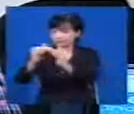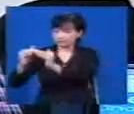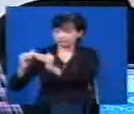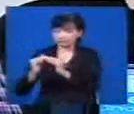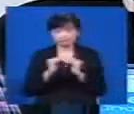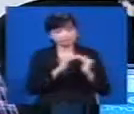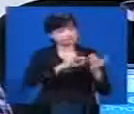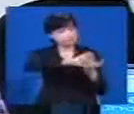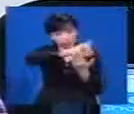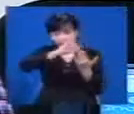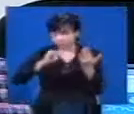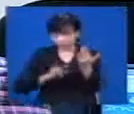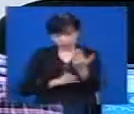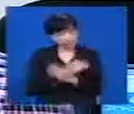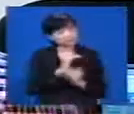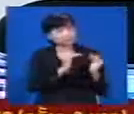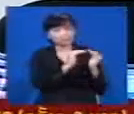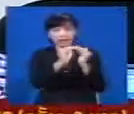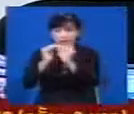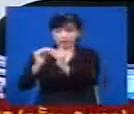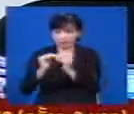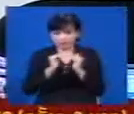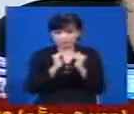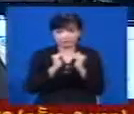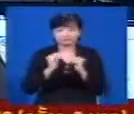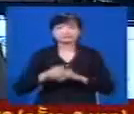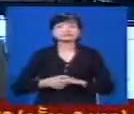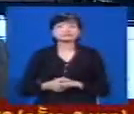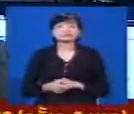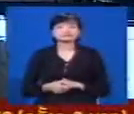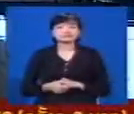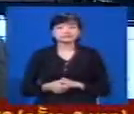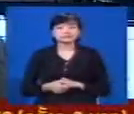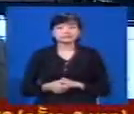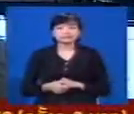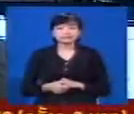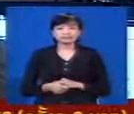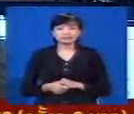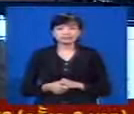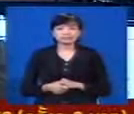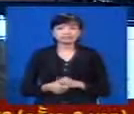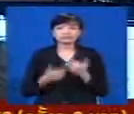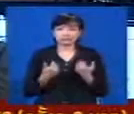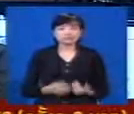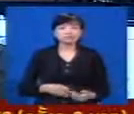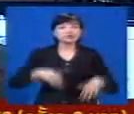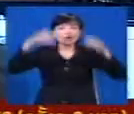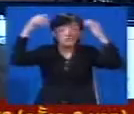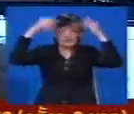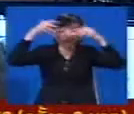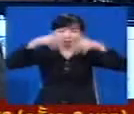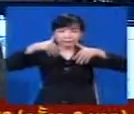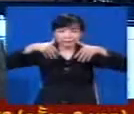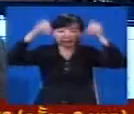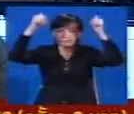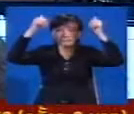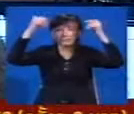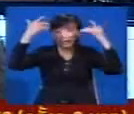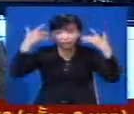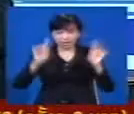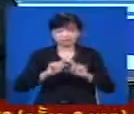รมทุกจังหวัด ครับครับทีนี้ถึงแม้ว่าดูเหมือนว่าน้ำฝนอาจจะลดลงไปแล้วแต่ว่าก็มีข้อกังว